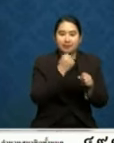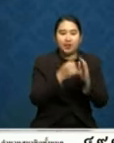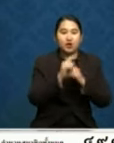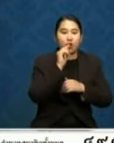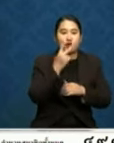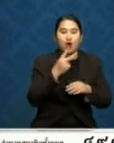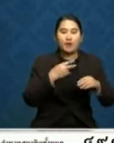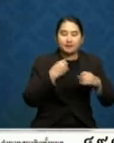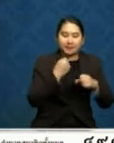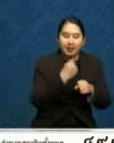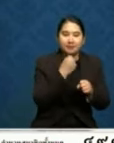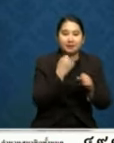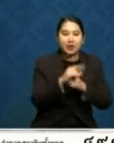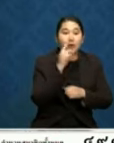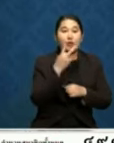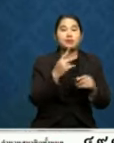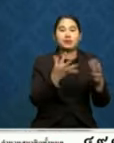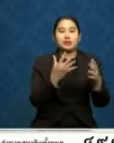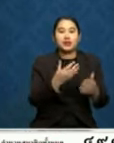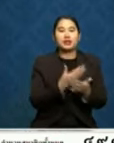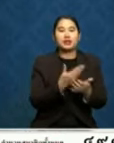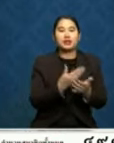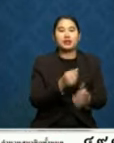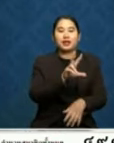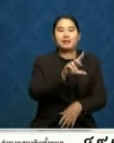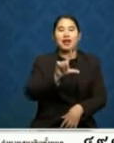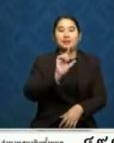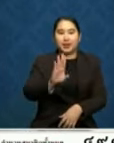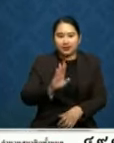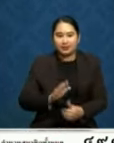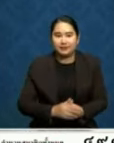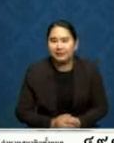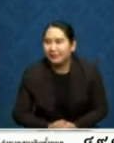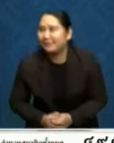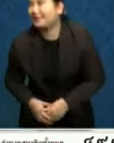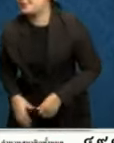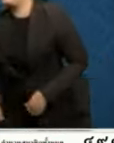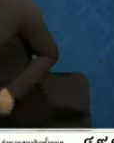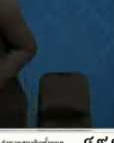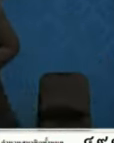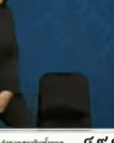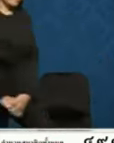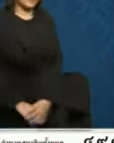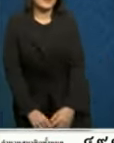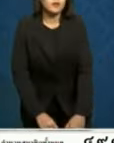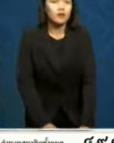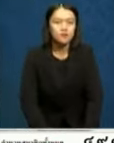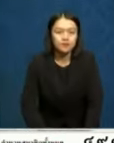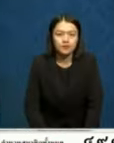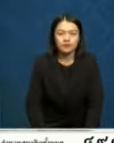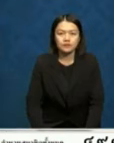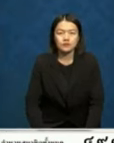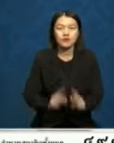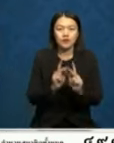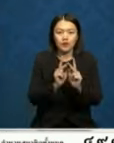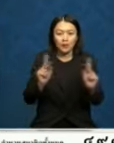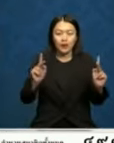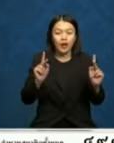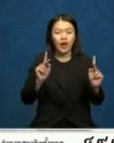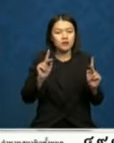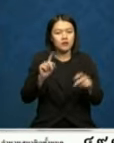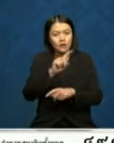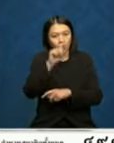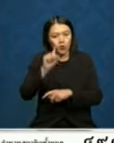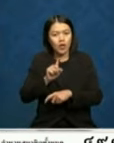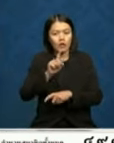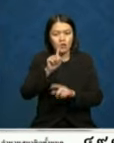แล้วออกไปกระทำความผิดซ้ำเนี่ยอยู่ที่แค่3ล้านบาทเศษเองตกลงกรรมาธิการได้มีการตั้งข้อสงสัยข้อสังเกต